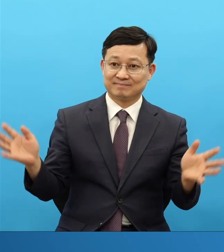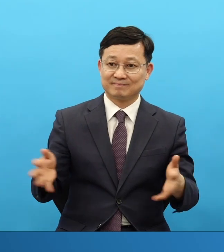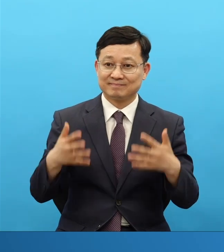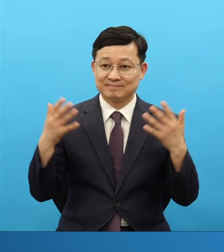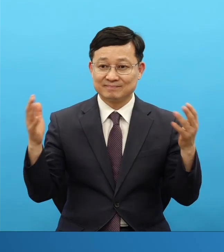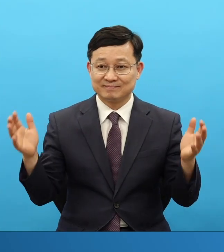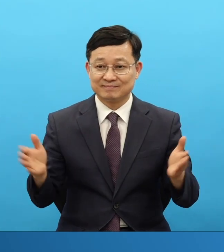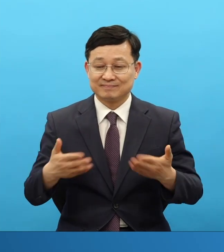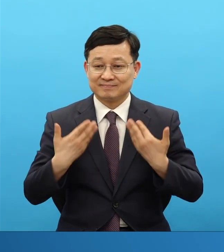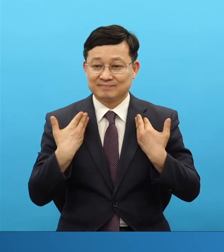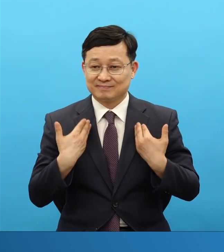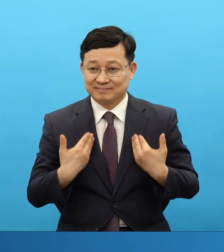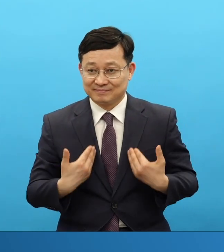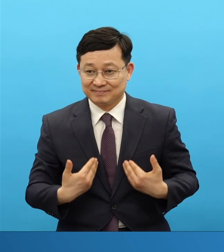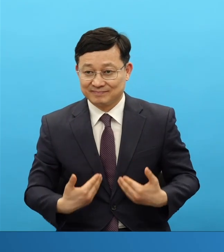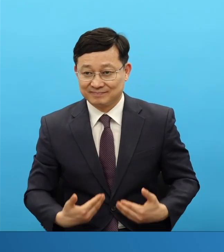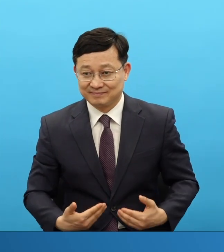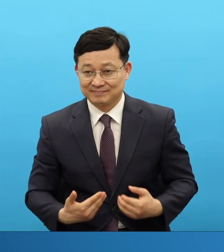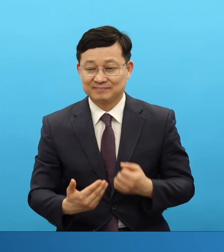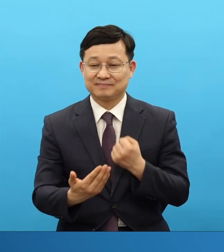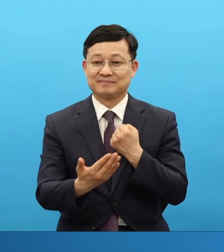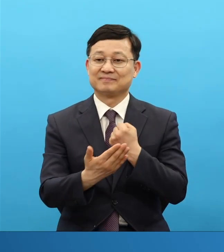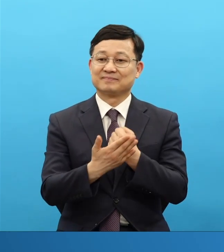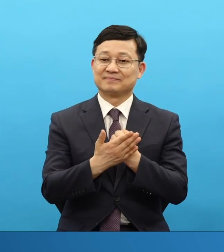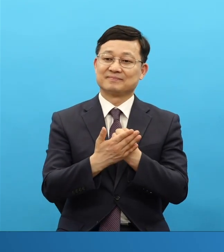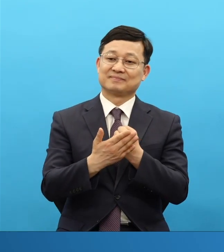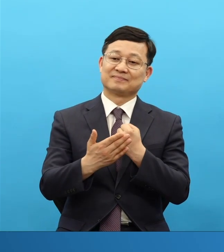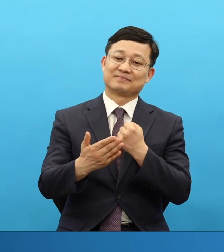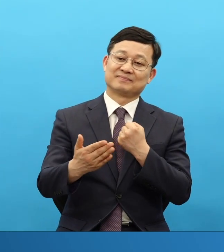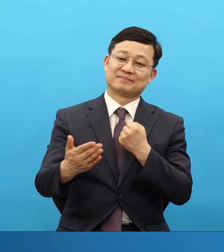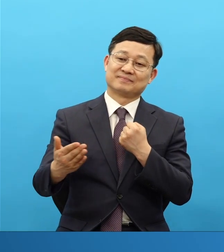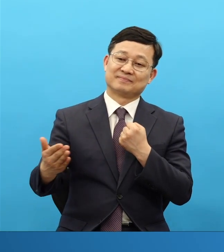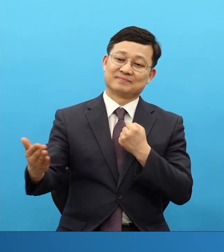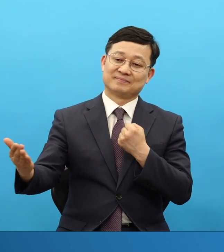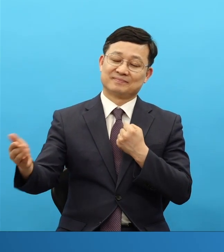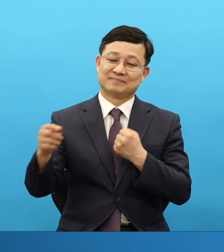마음의 풍랑이 잔잔하니